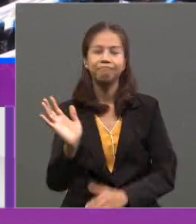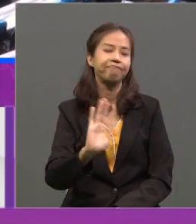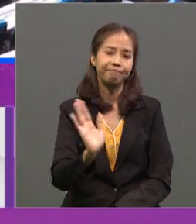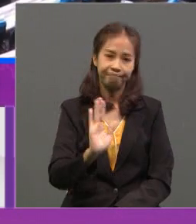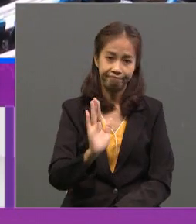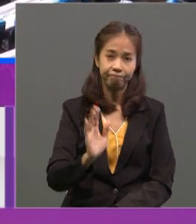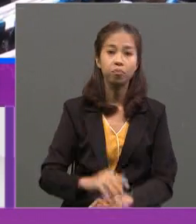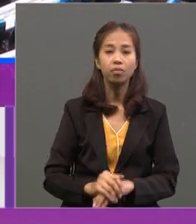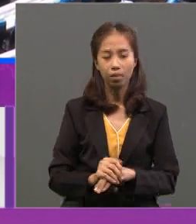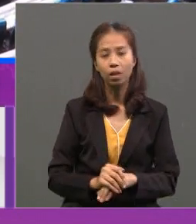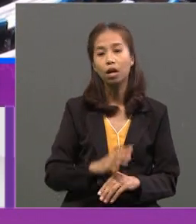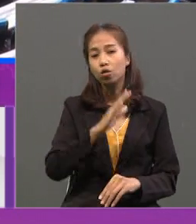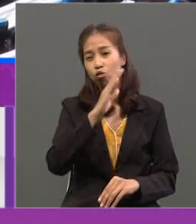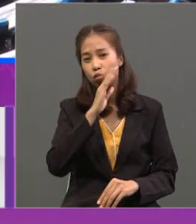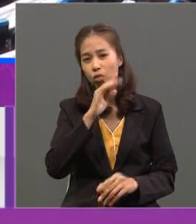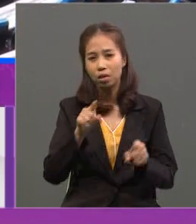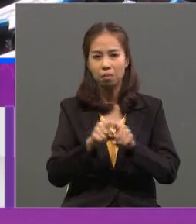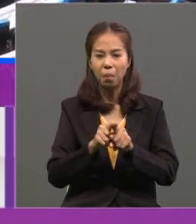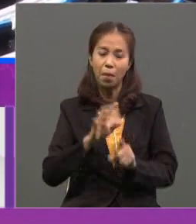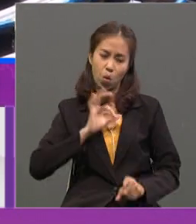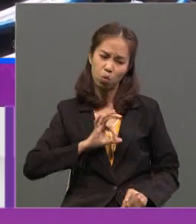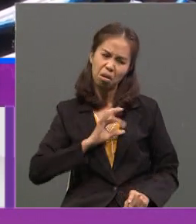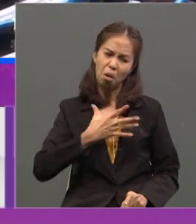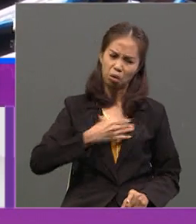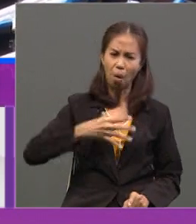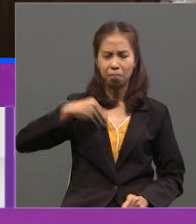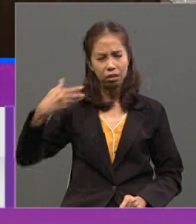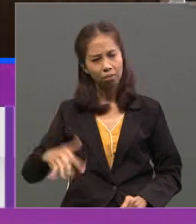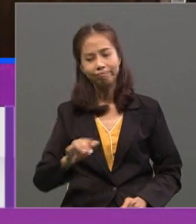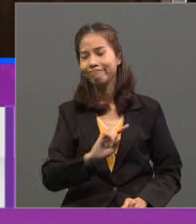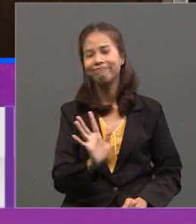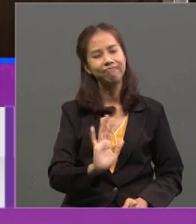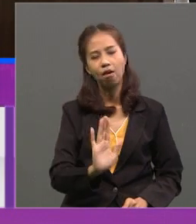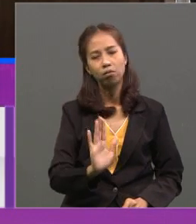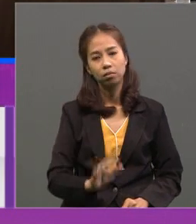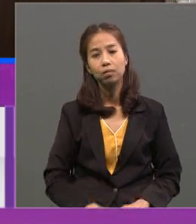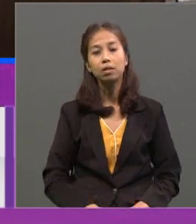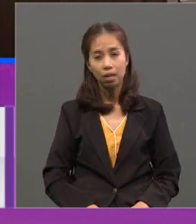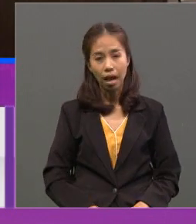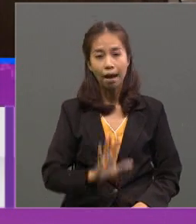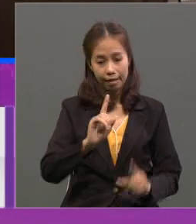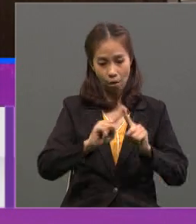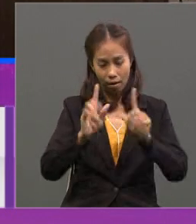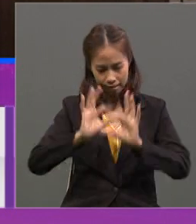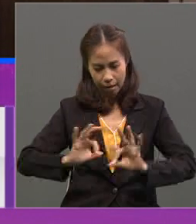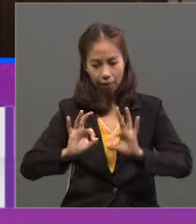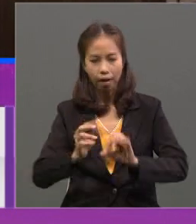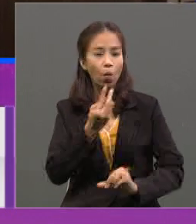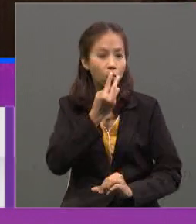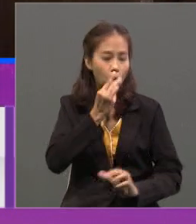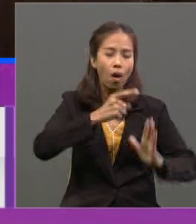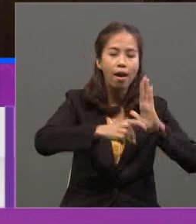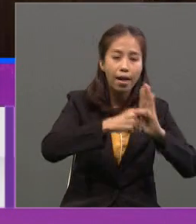ดสัอีกสายหอแ่งผลโใชอรุธธฏศึษใปัญหาเตปรชาพิจน์เพาฉั้นแ่งผลโยใช้เห็ดให้คน เทเปคนที่